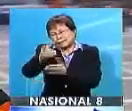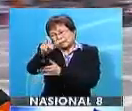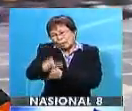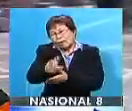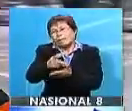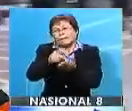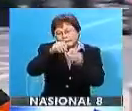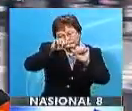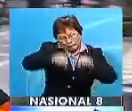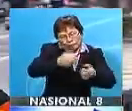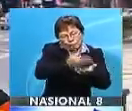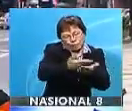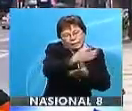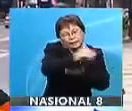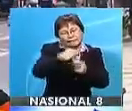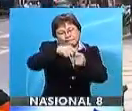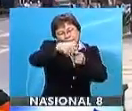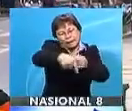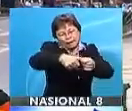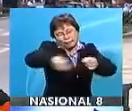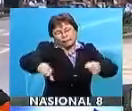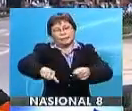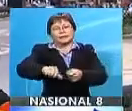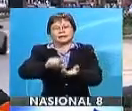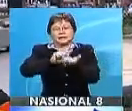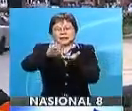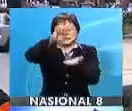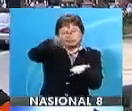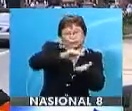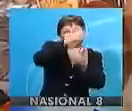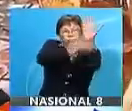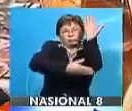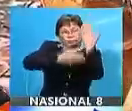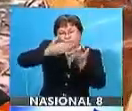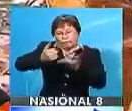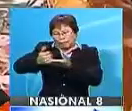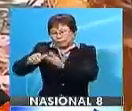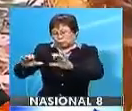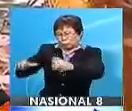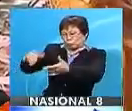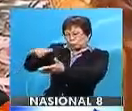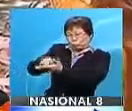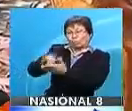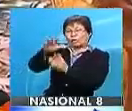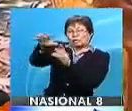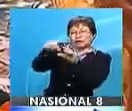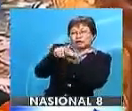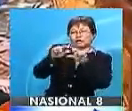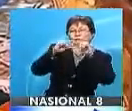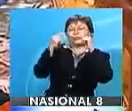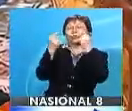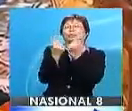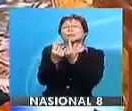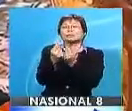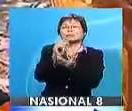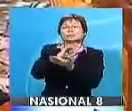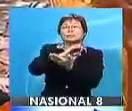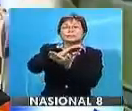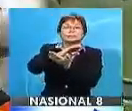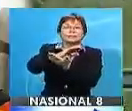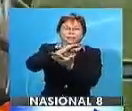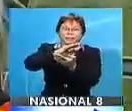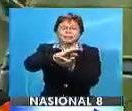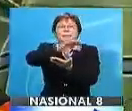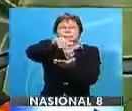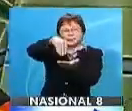membayar deposit peningkatan gaji minimum di seluruh negara juga akan membantu golongan tersebut termasuk golongan pertengahan menikmati